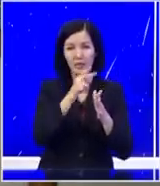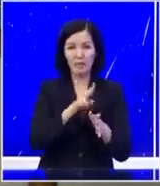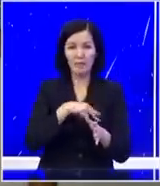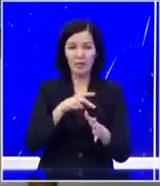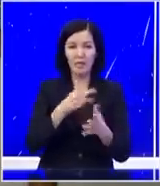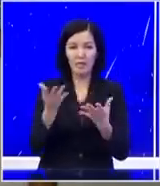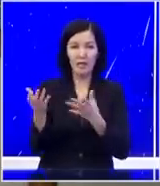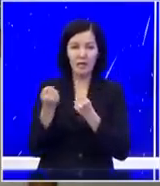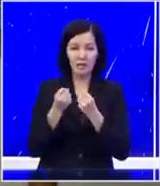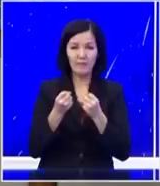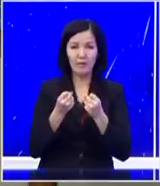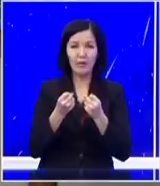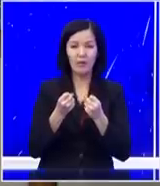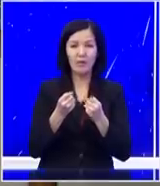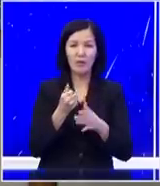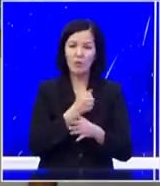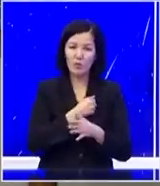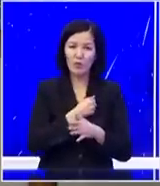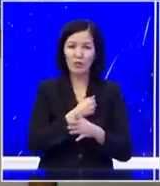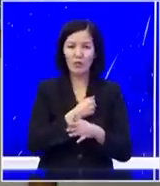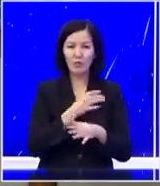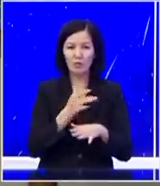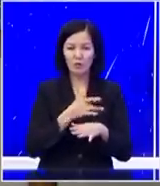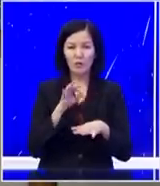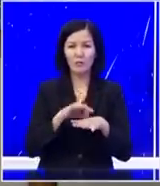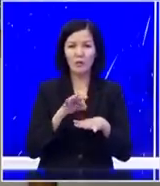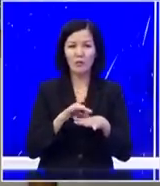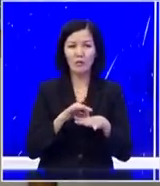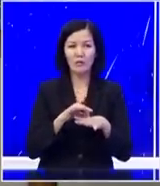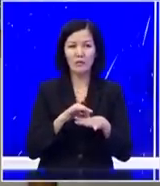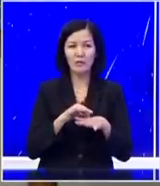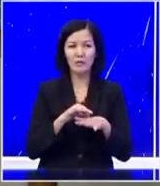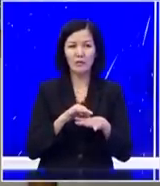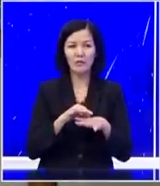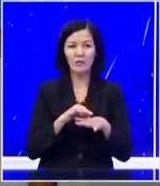келді. Соны көріп біз өзіміз өкіндік. Неге осы уақытына келмеді деп.